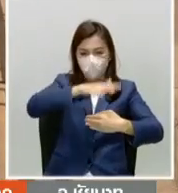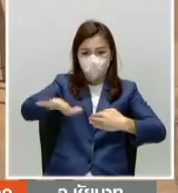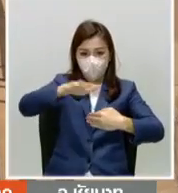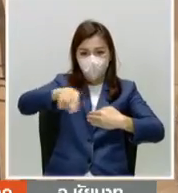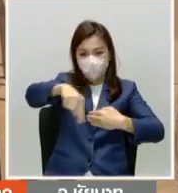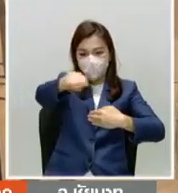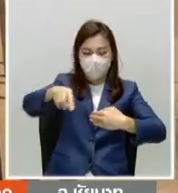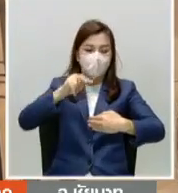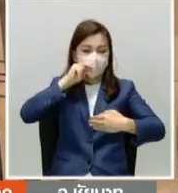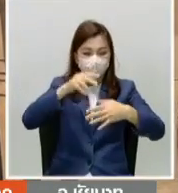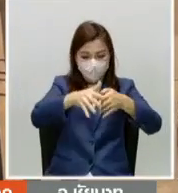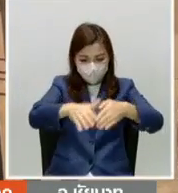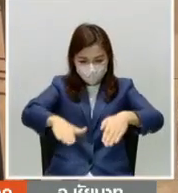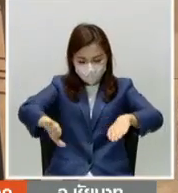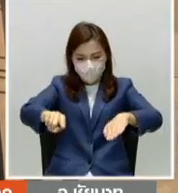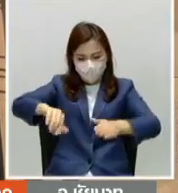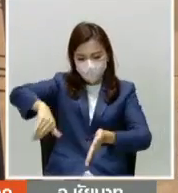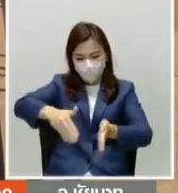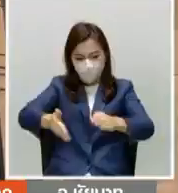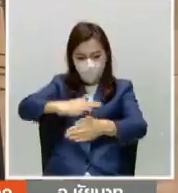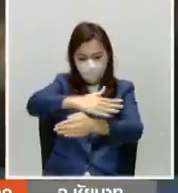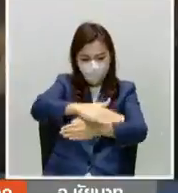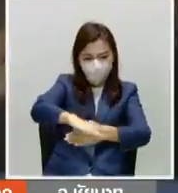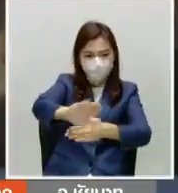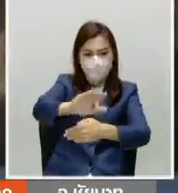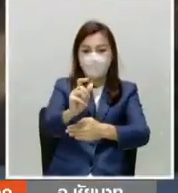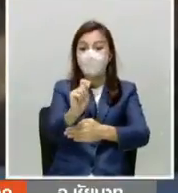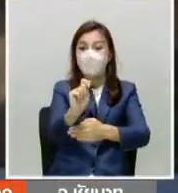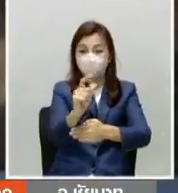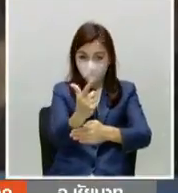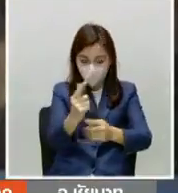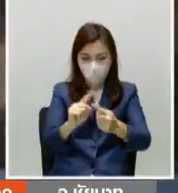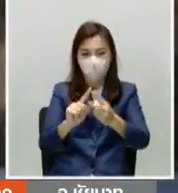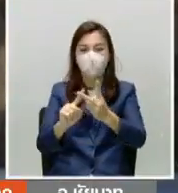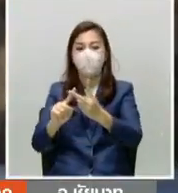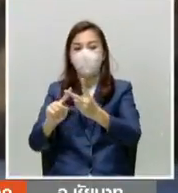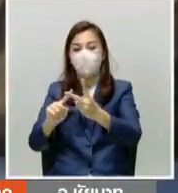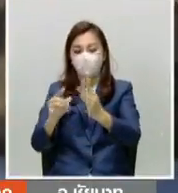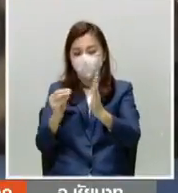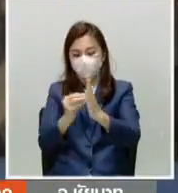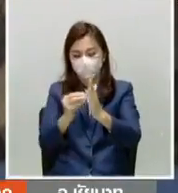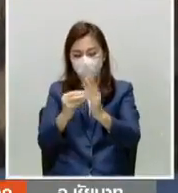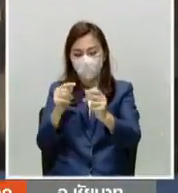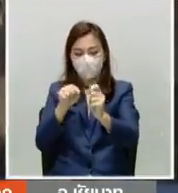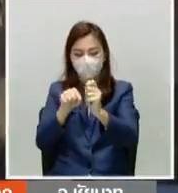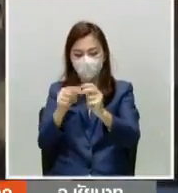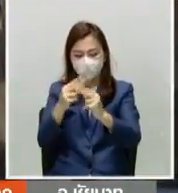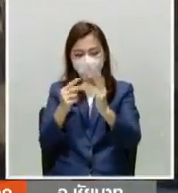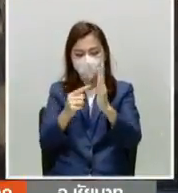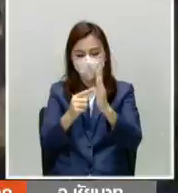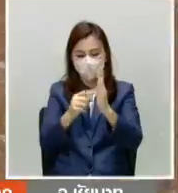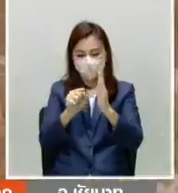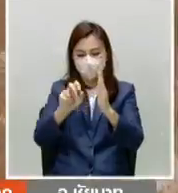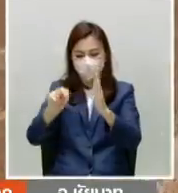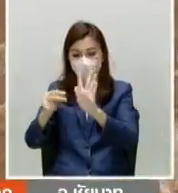ที่ลุ่มต่ำอย่างริมคลองผงเพงจังหวัดอ่างทองคลองบางบานตำบลหัวเวียงอำเภอเสนาตำบลท่าดิน